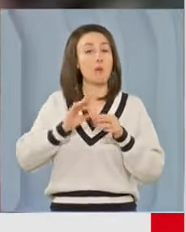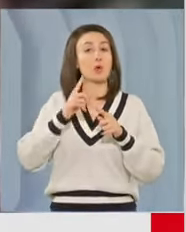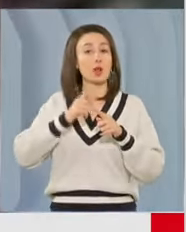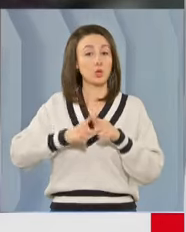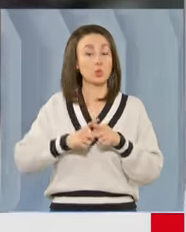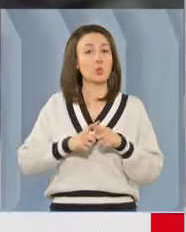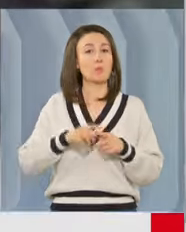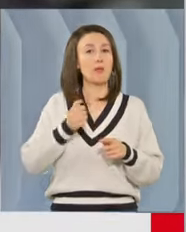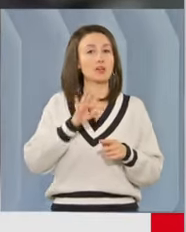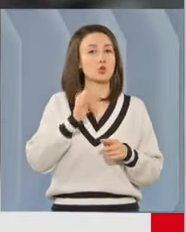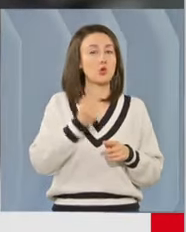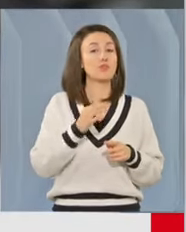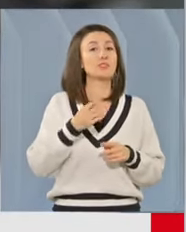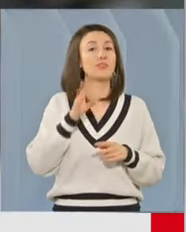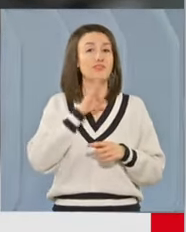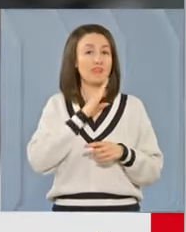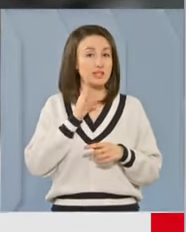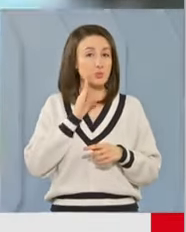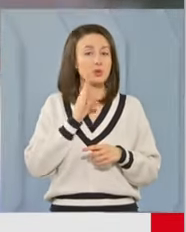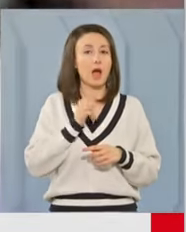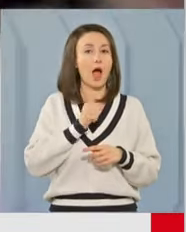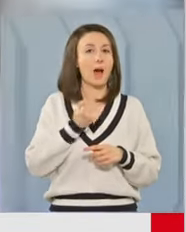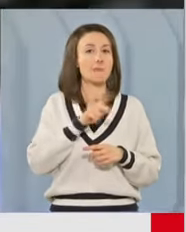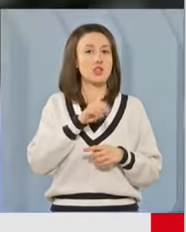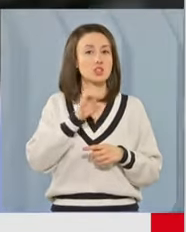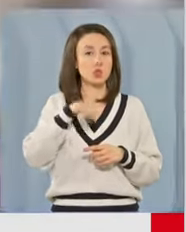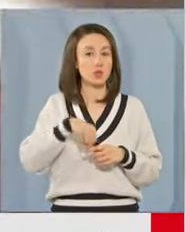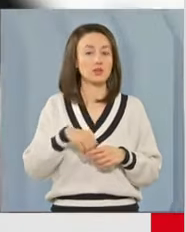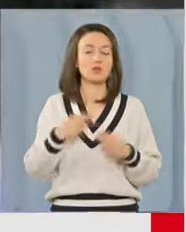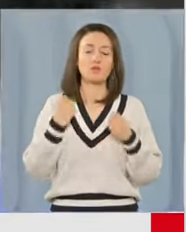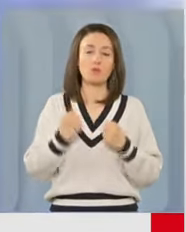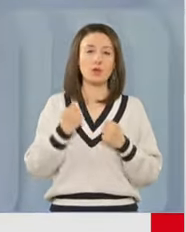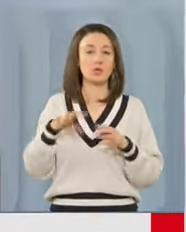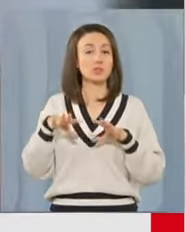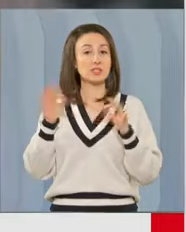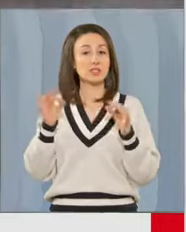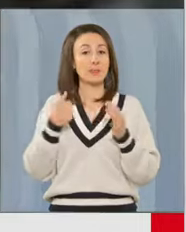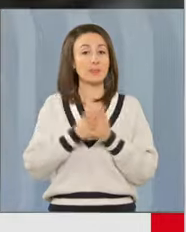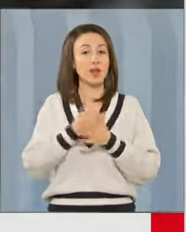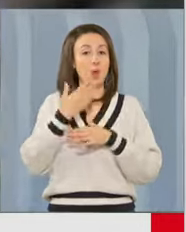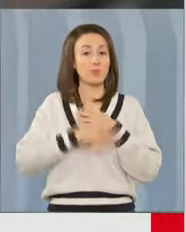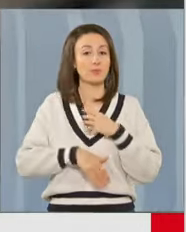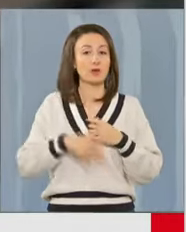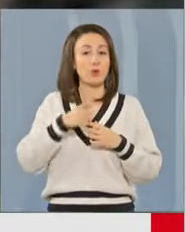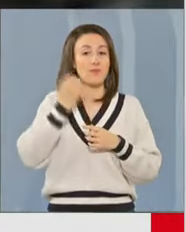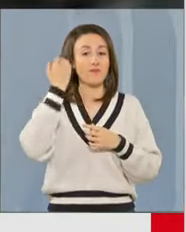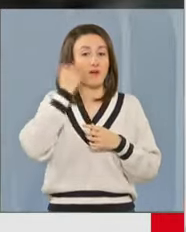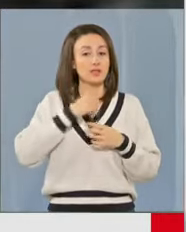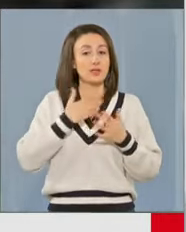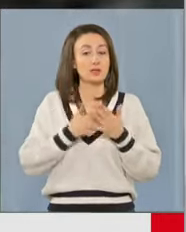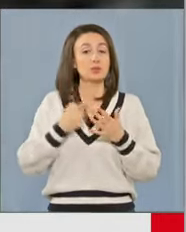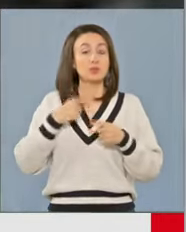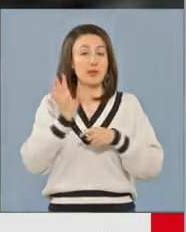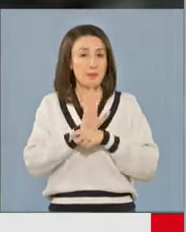cu Microsoft cu Facebook cu Amazon uneori e foarte greu să detectăm până la urmă falsul pentru că sunt